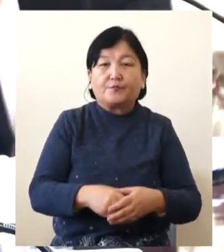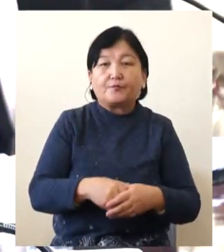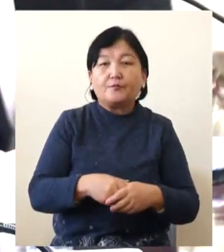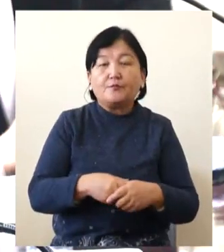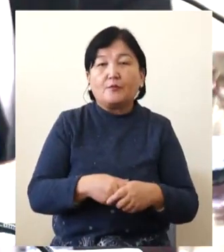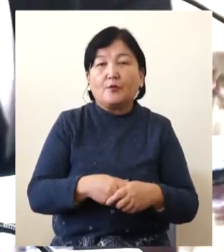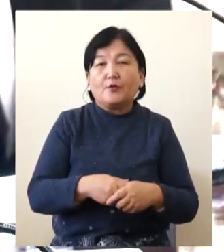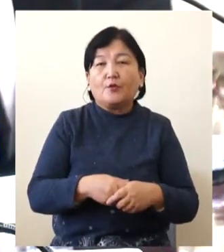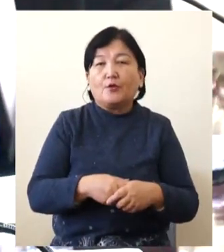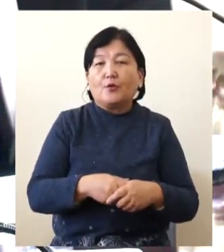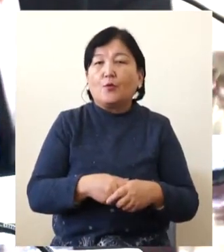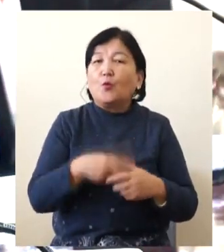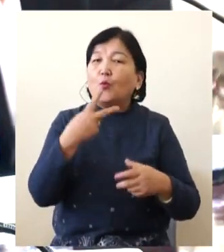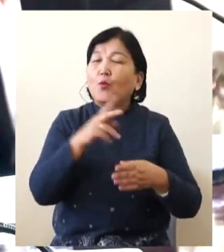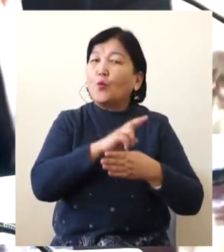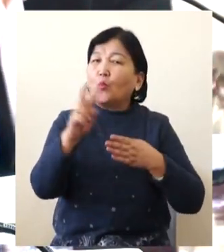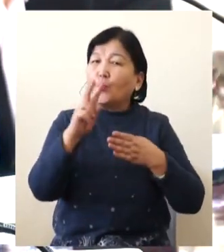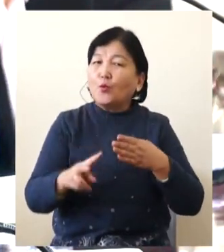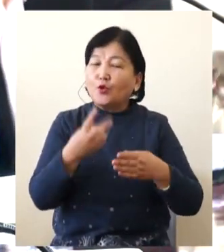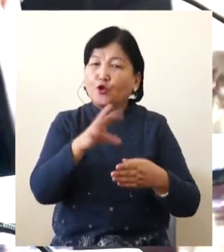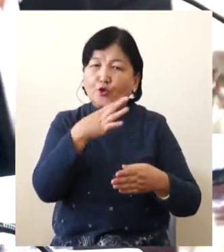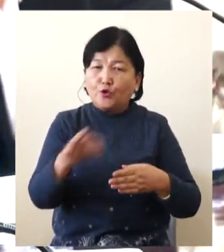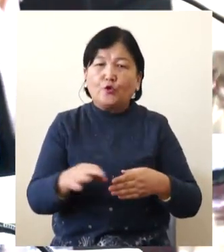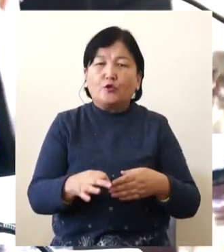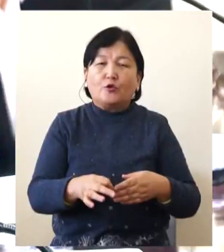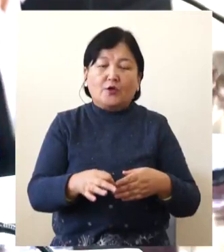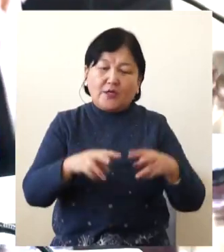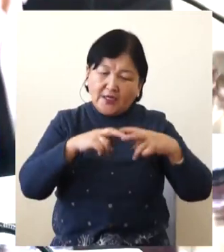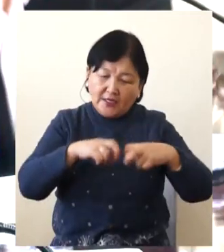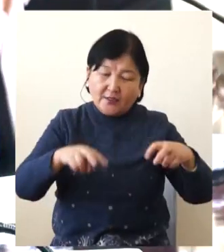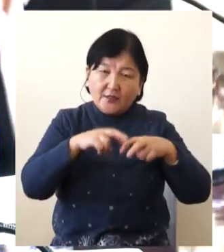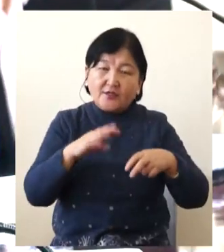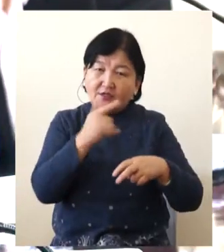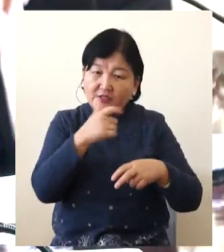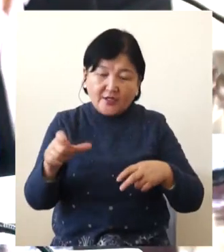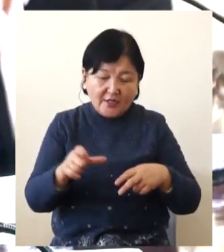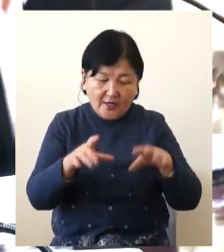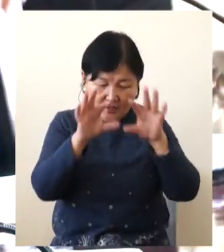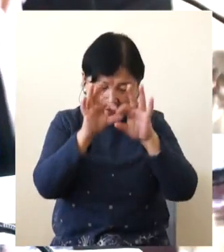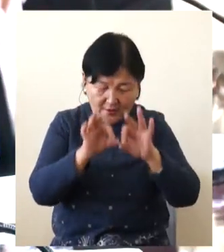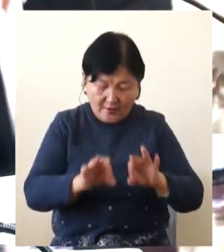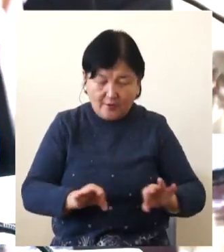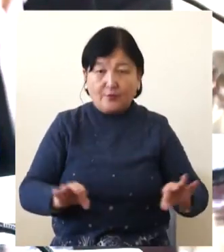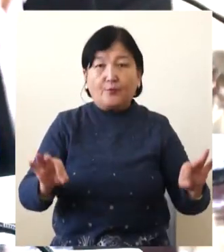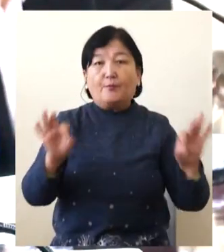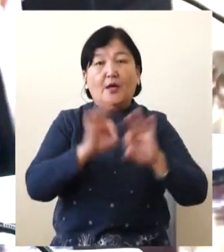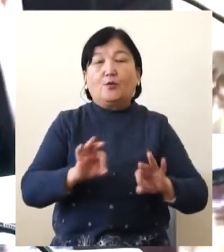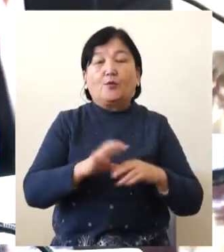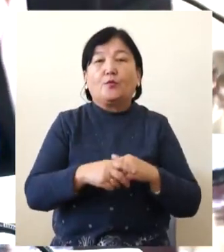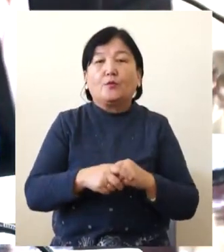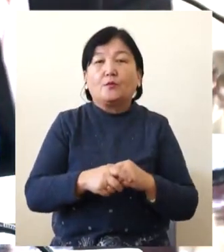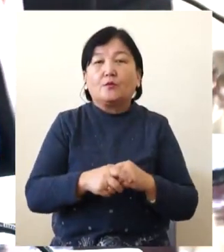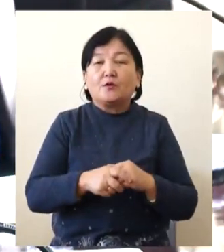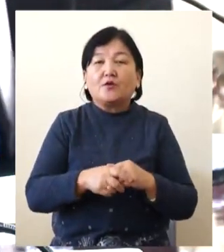дээ. Ерөөс өөр даавар, өөр нөлөө, хүнс зэнсгийн өмнөхөө зардын тооцооны төр хөд толтонжийн хуулийг ерөөсөөр